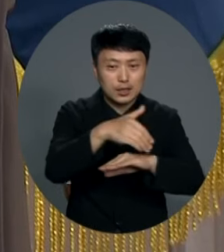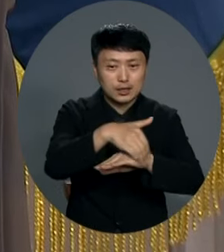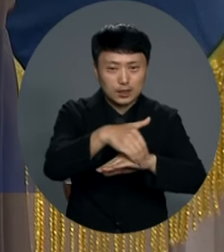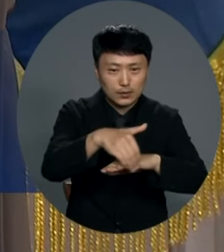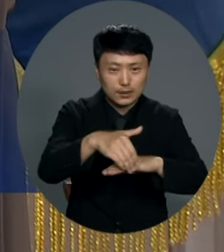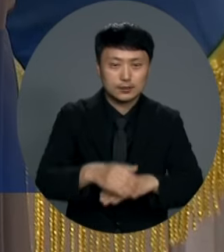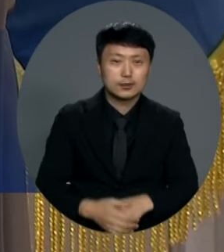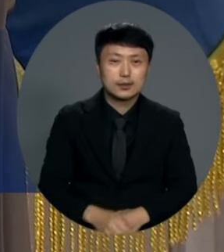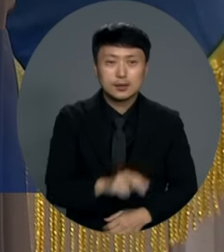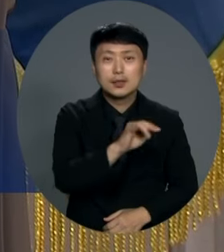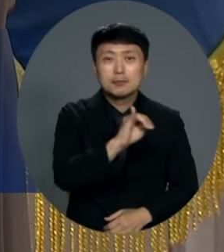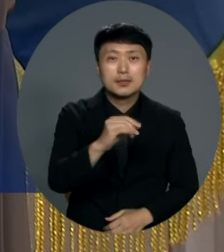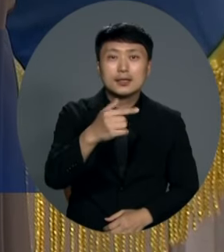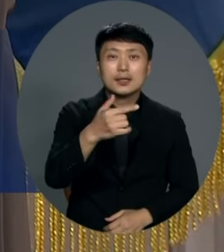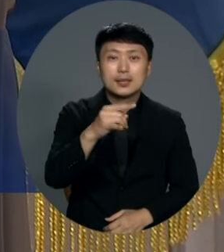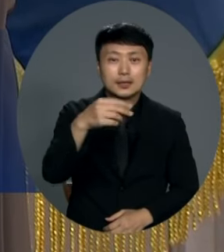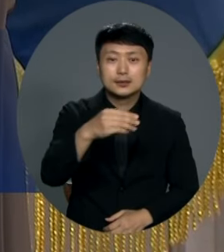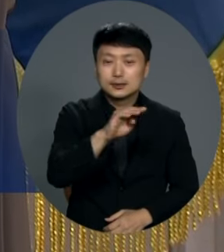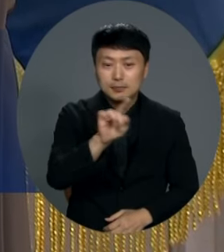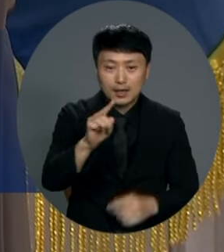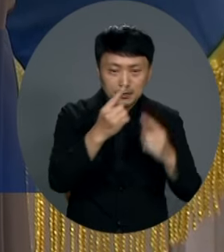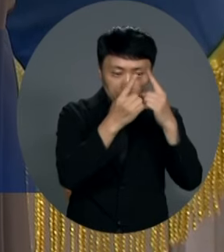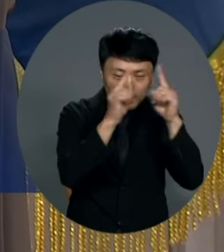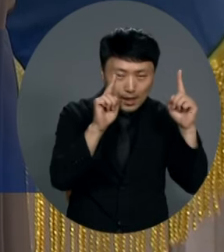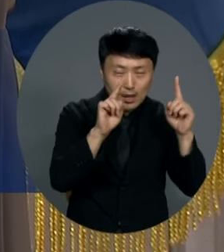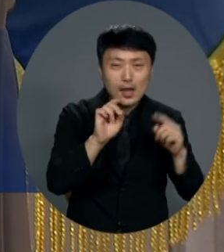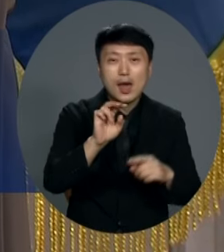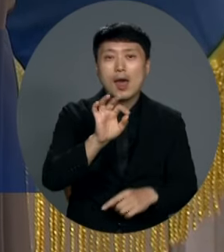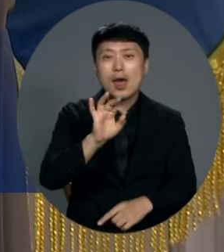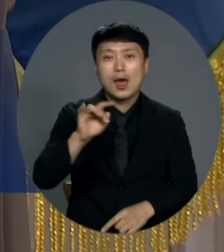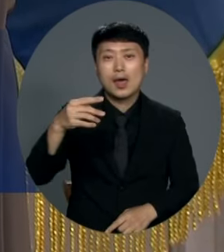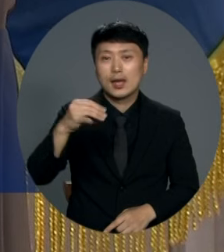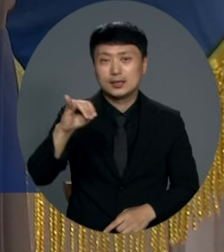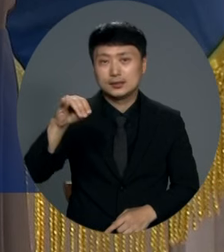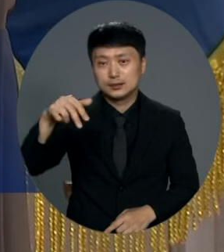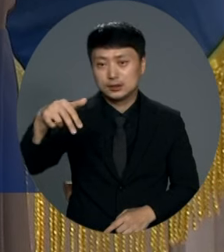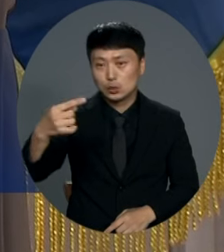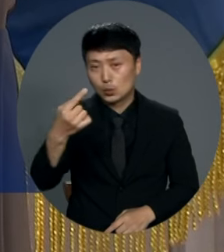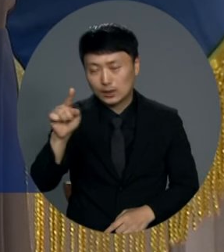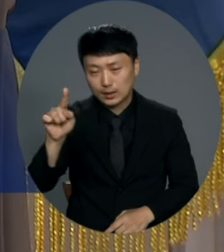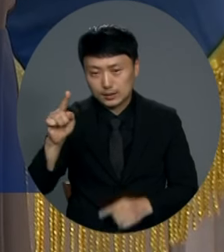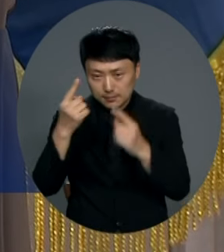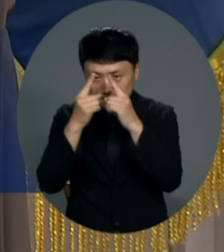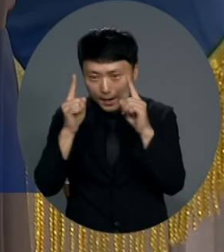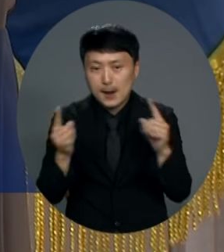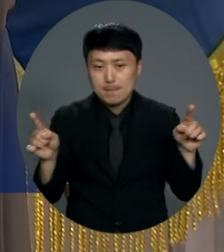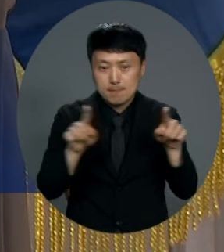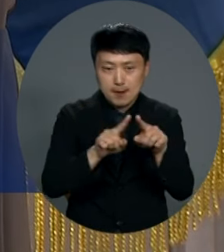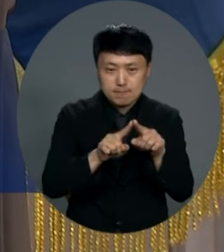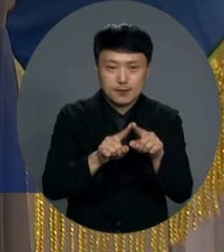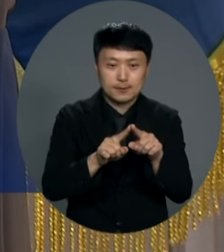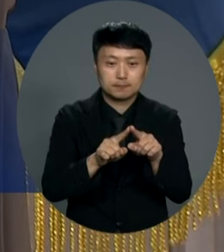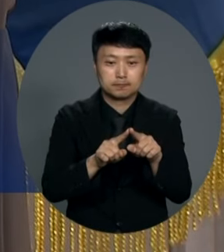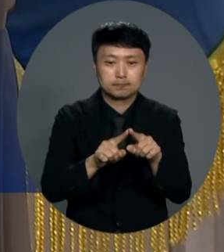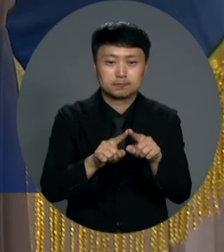대학, 그리고 애리조나 주립대 같은 글로벌 대학들하고 협력해서